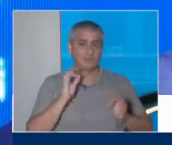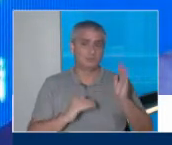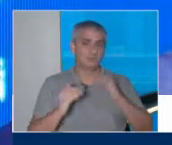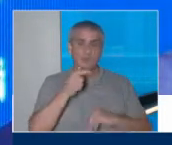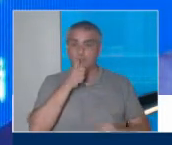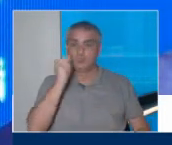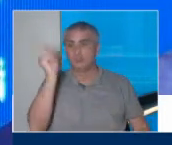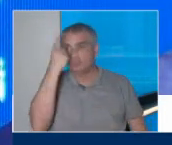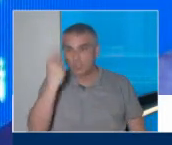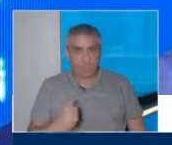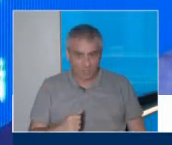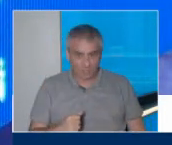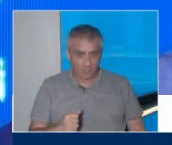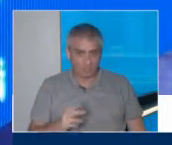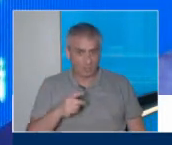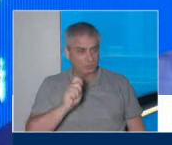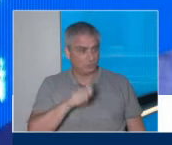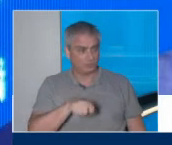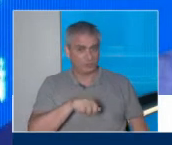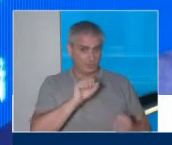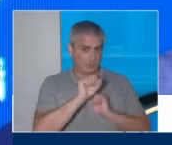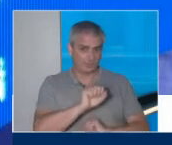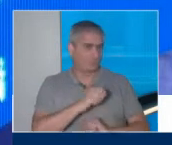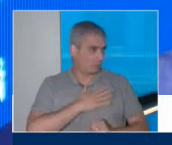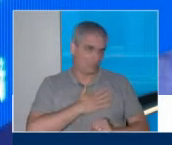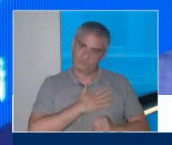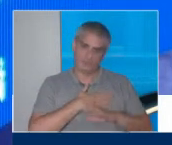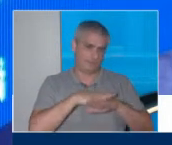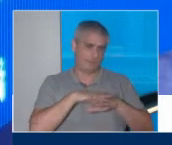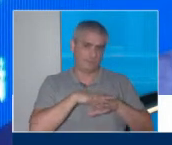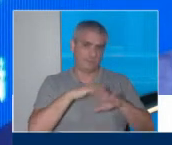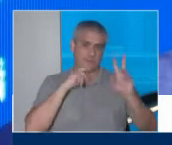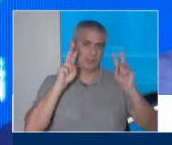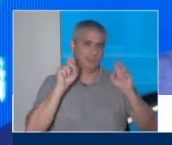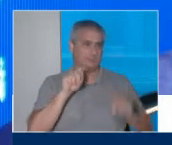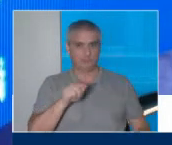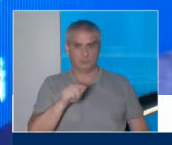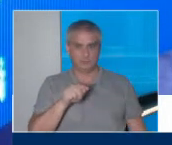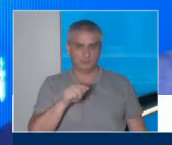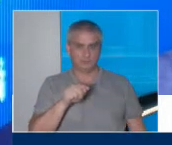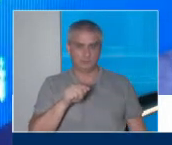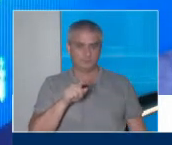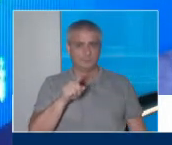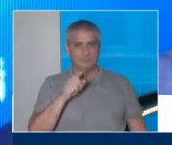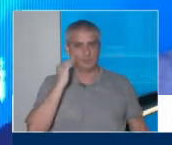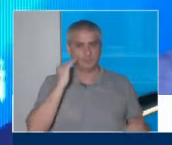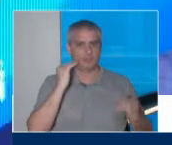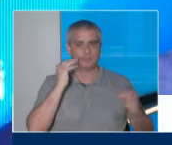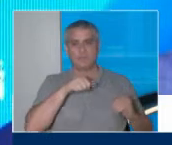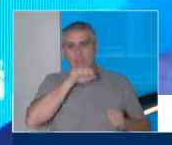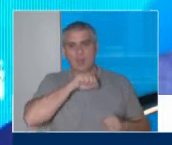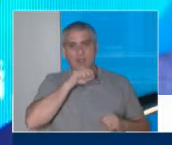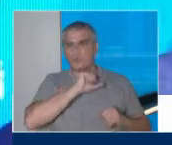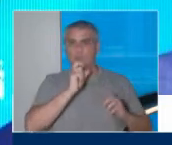שיקורה, והשופטים שתמכו בה, ואני מתנצל בפניכם על הציטוט הזה, הם ברמת הליקוק הכי